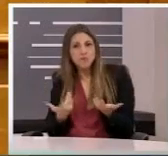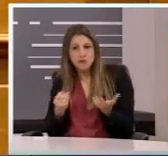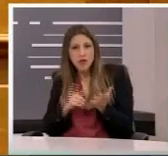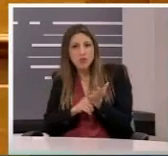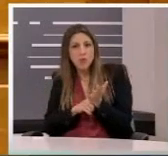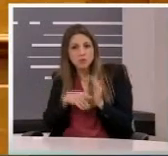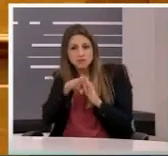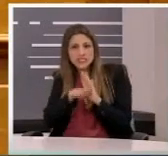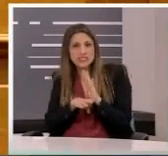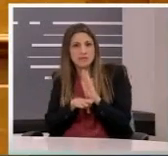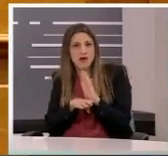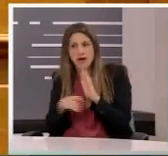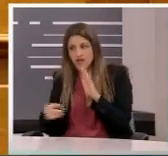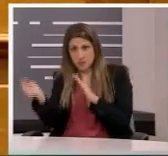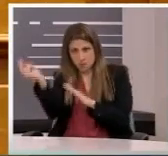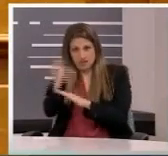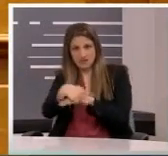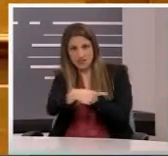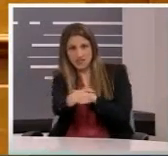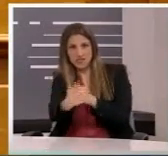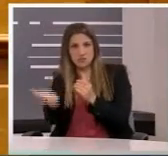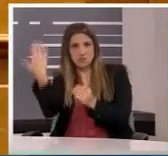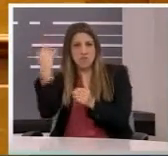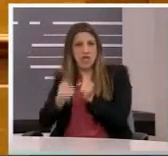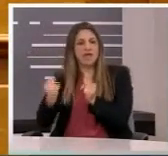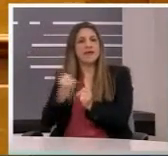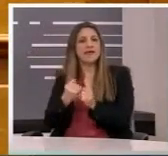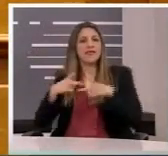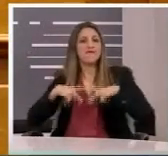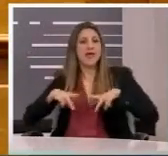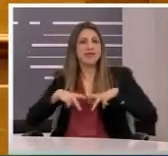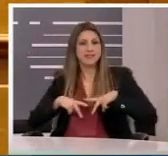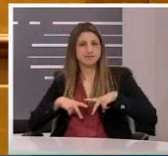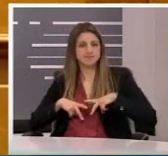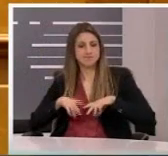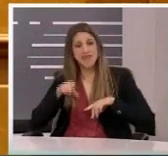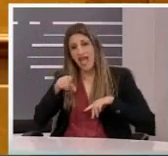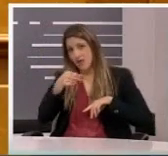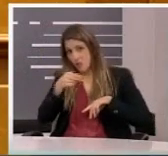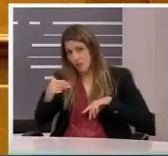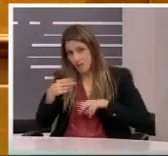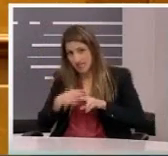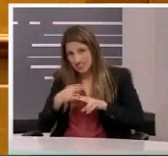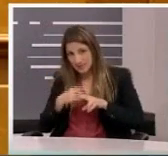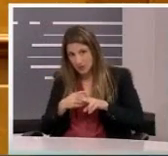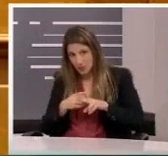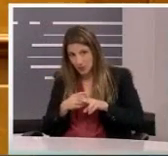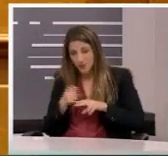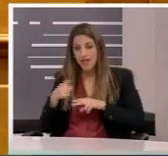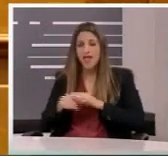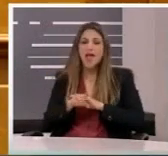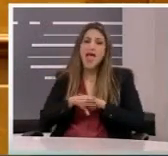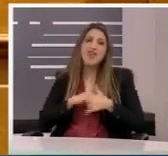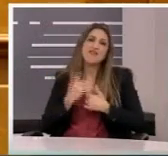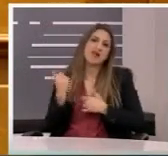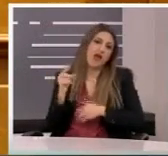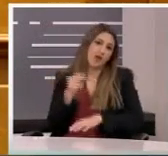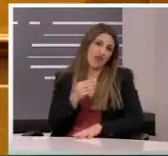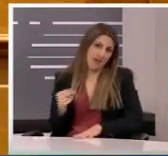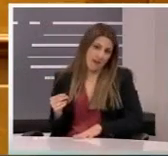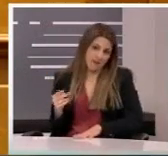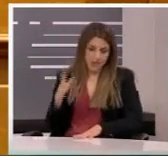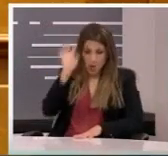εσείς συνδιαμορφώσατε? Δεν είναι όμως αυτό το ζήτημα το οποίο σας απασχολεί. Σκοπός